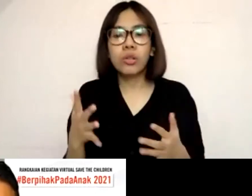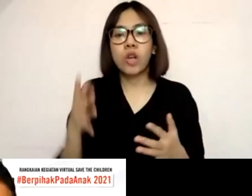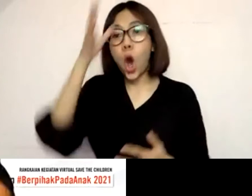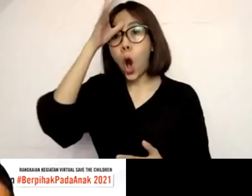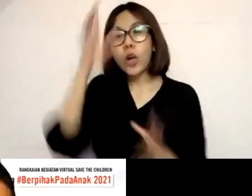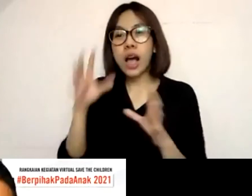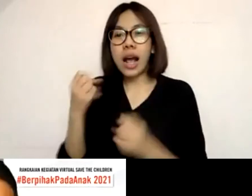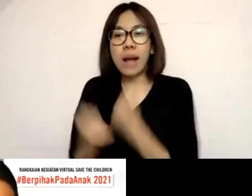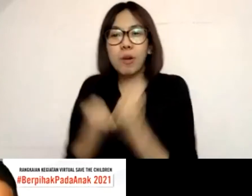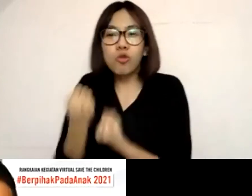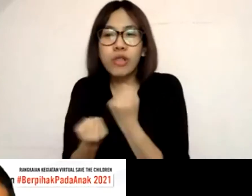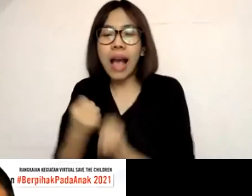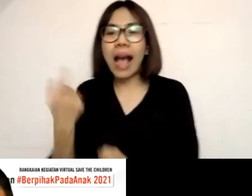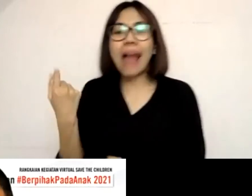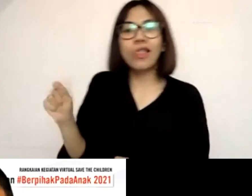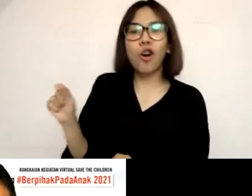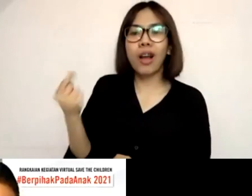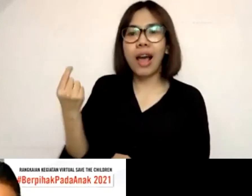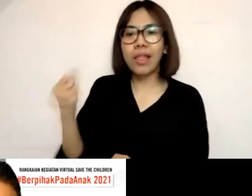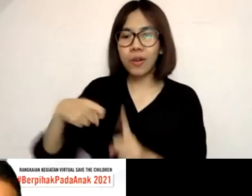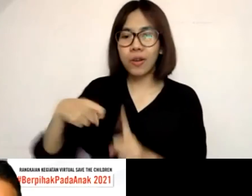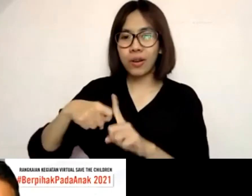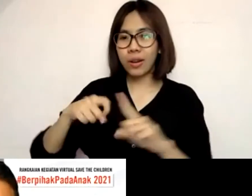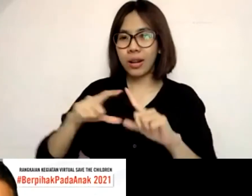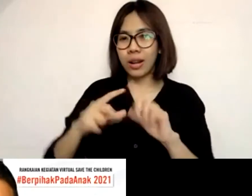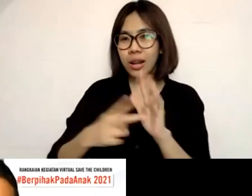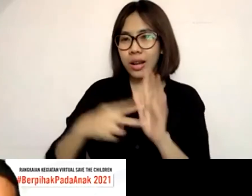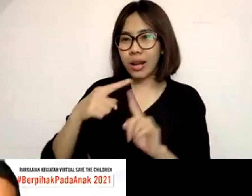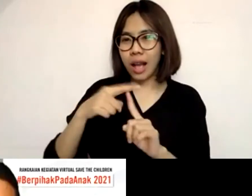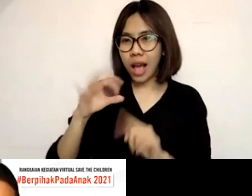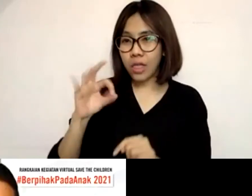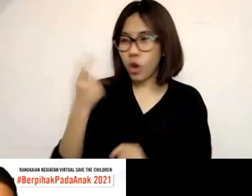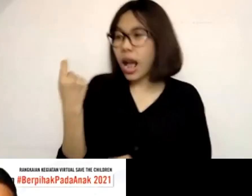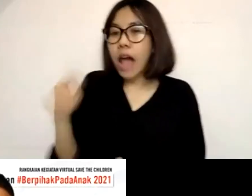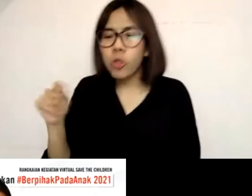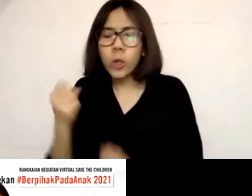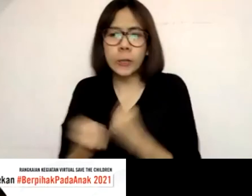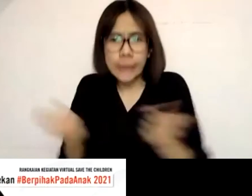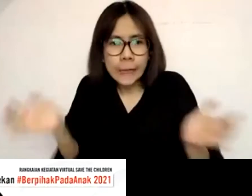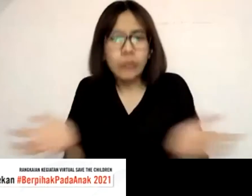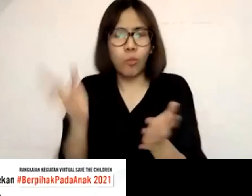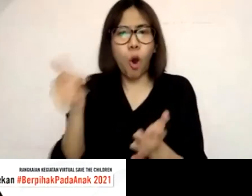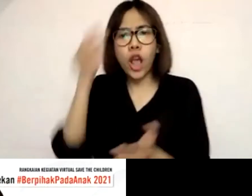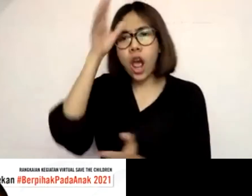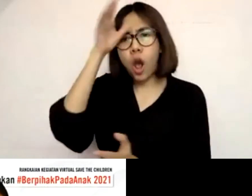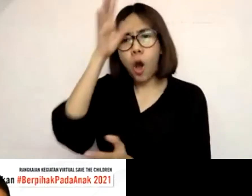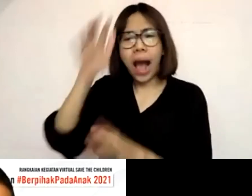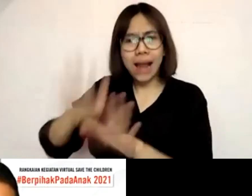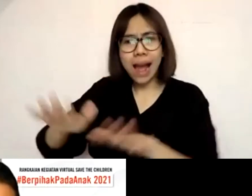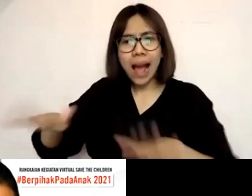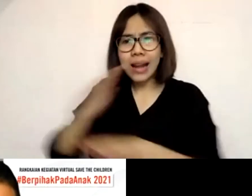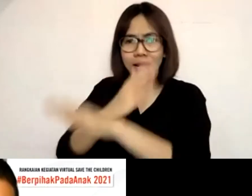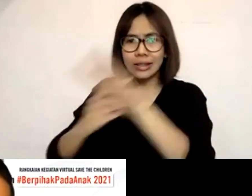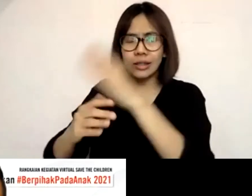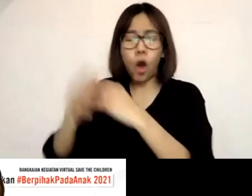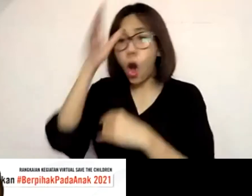untuk memberikan ruang pada teman-teman disabilitas ini berkarya dan bekerja begitu. Pak Marsana, nanti kalau ada